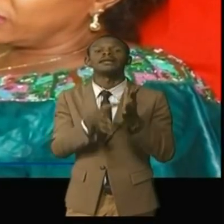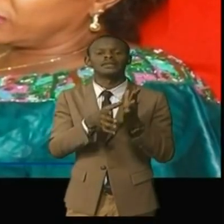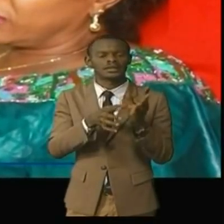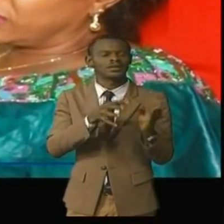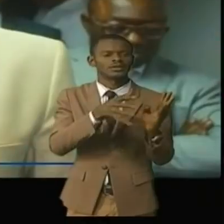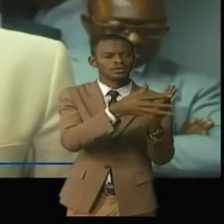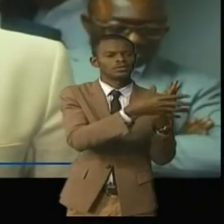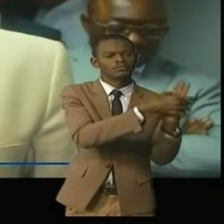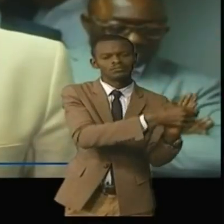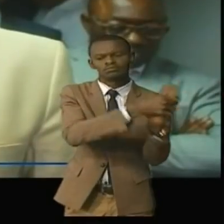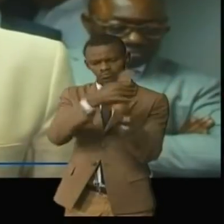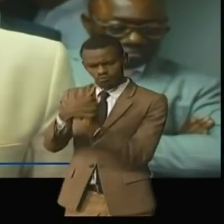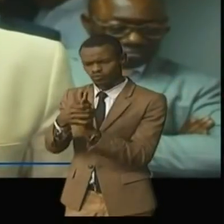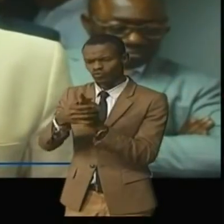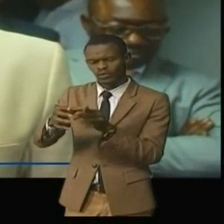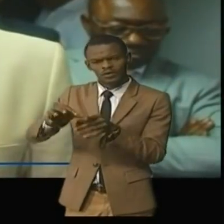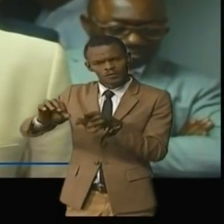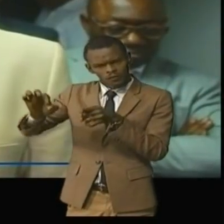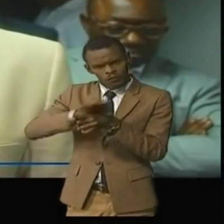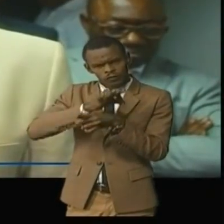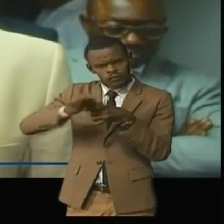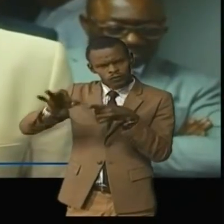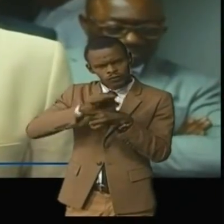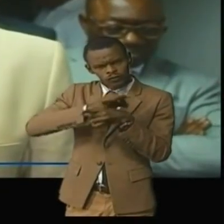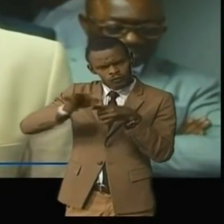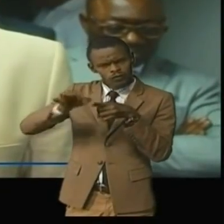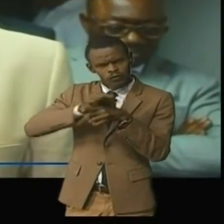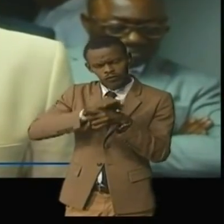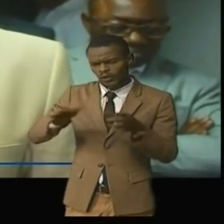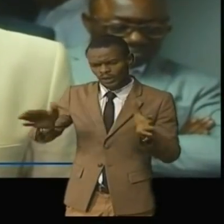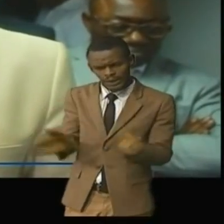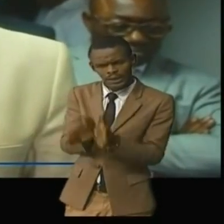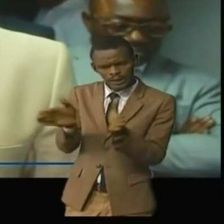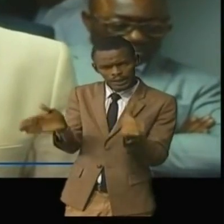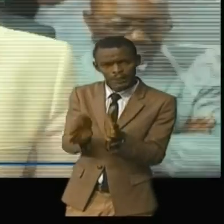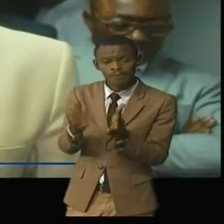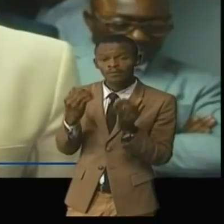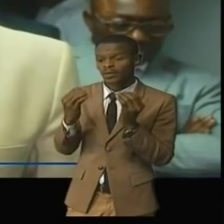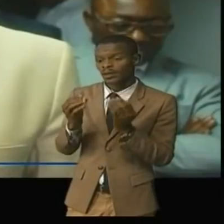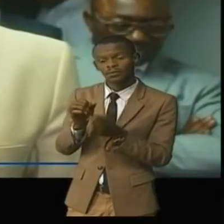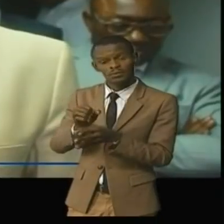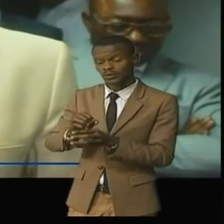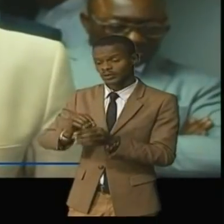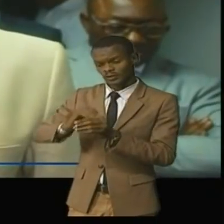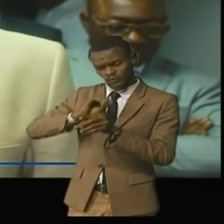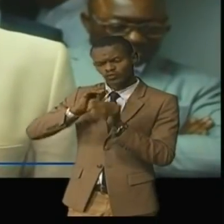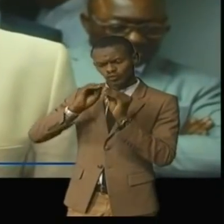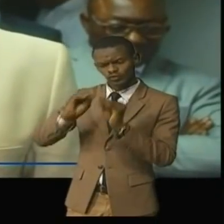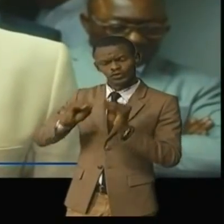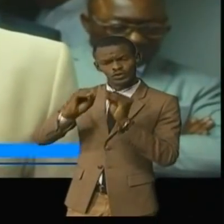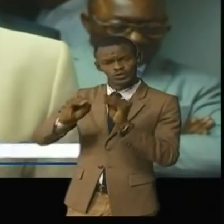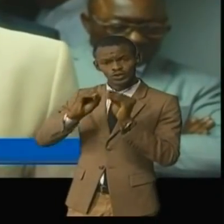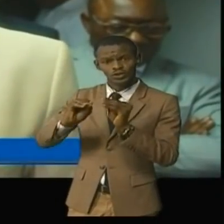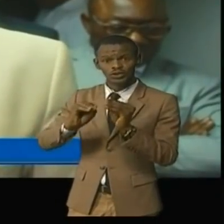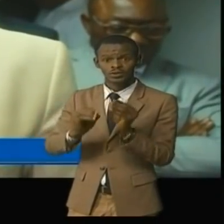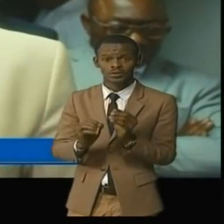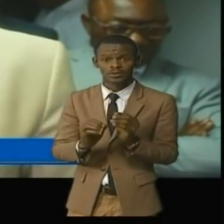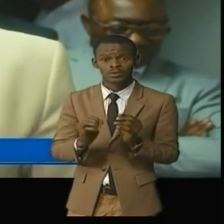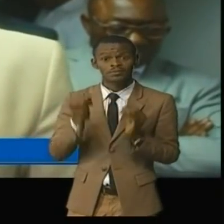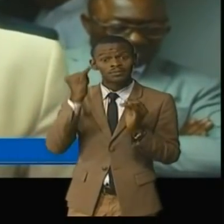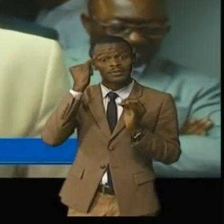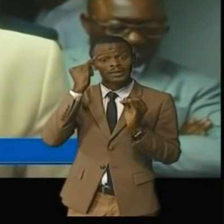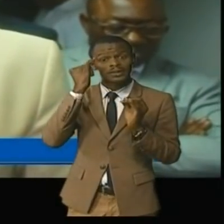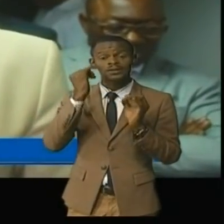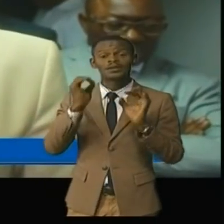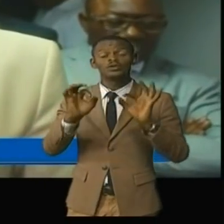session, un séminaire d'encadrement des directeurs de la SNEL pour pouvoir justement transmettre cette culture